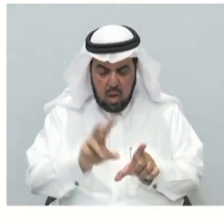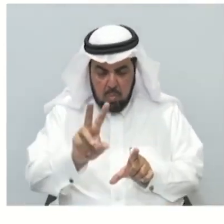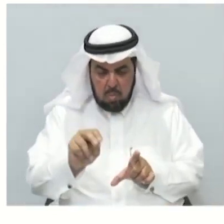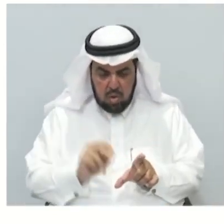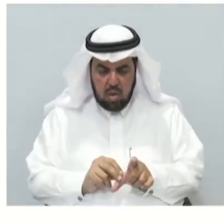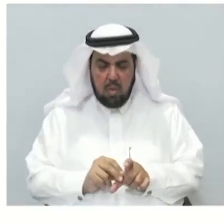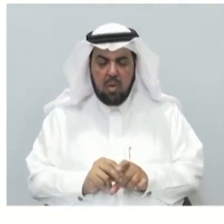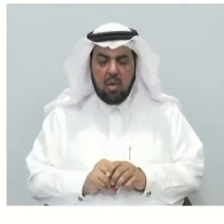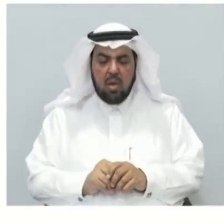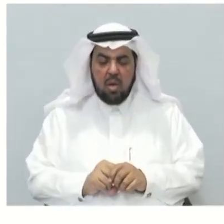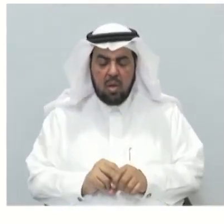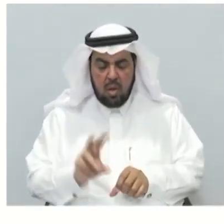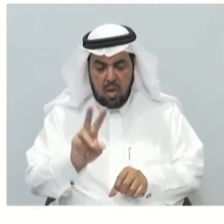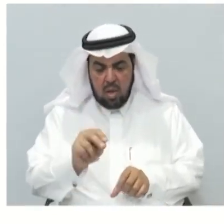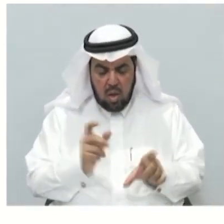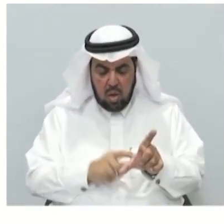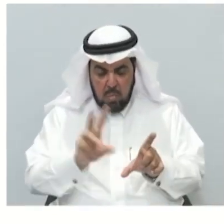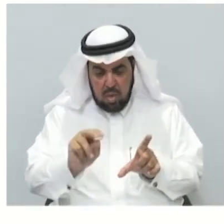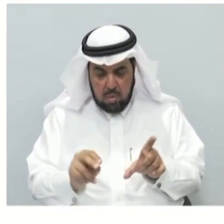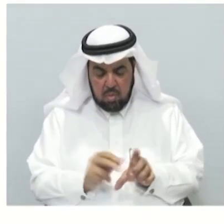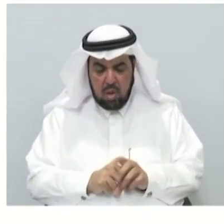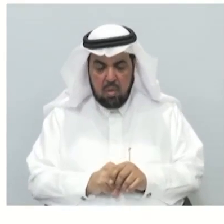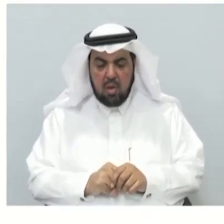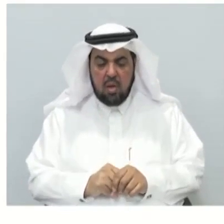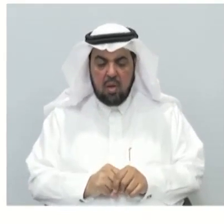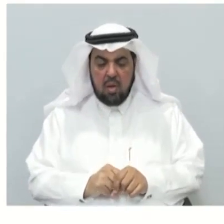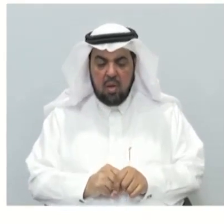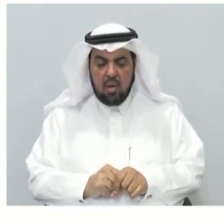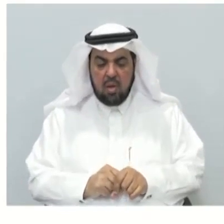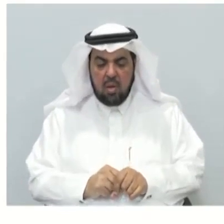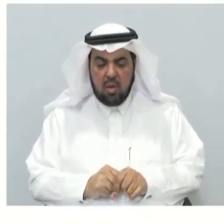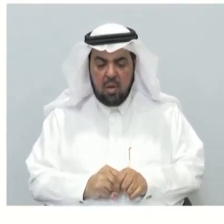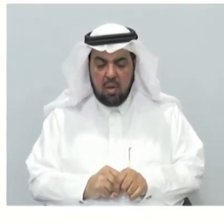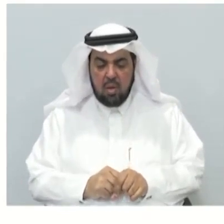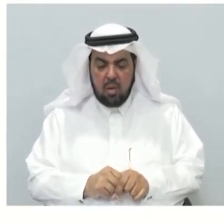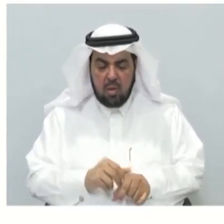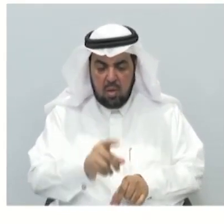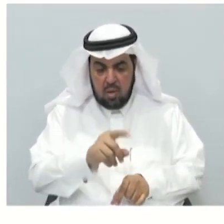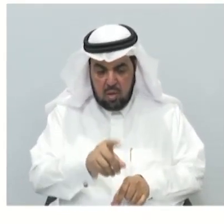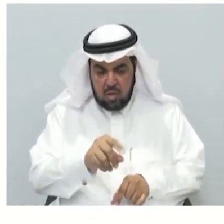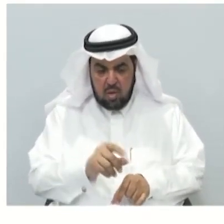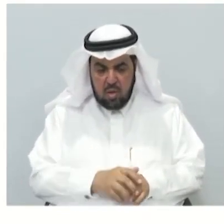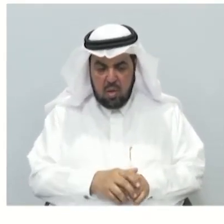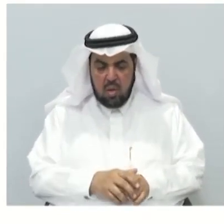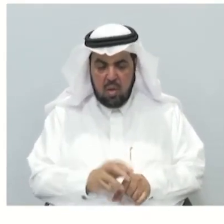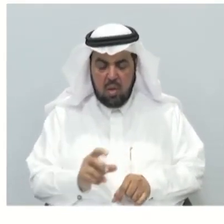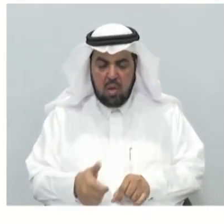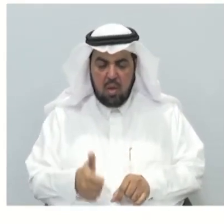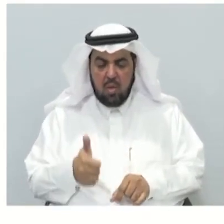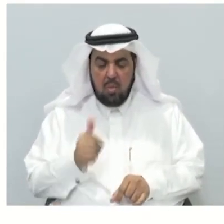دي اي سبي اي س دي اي س هذه هي تطابق بي